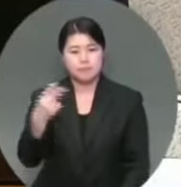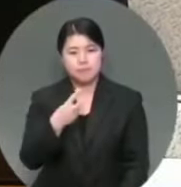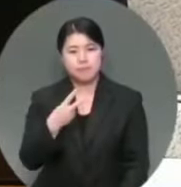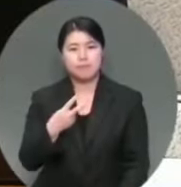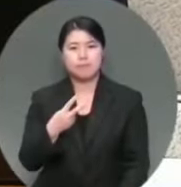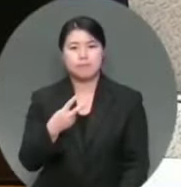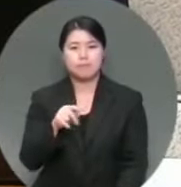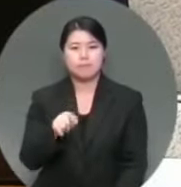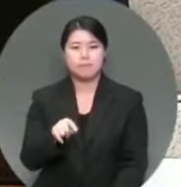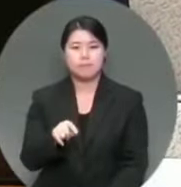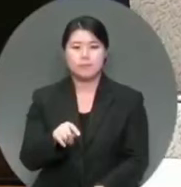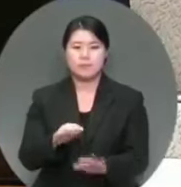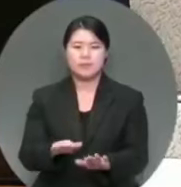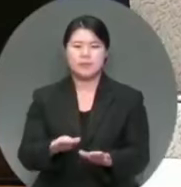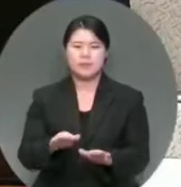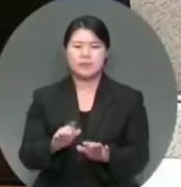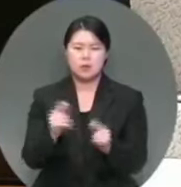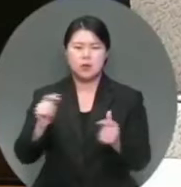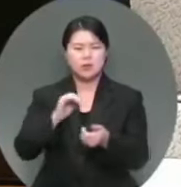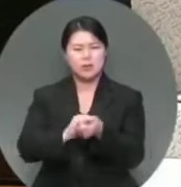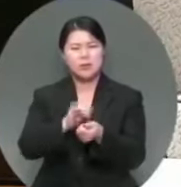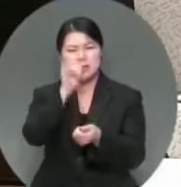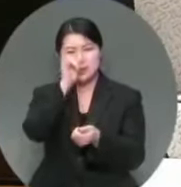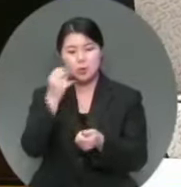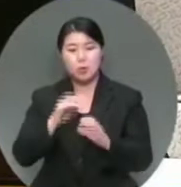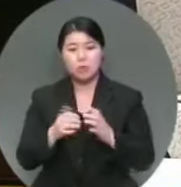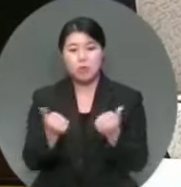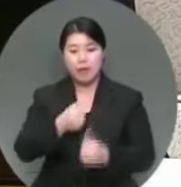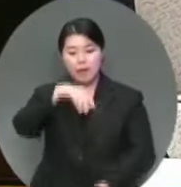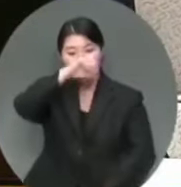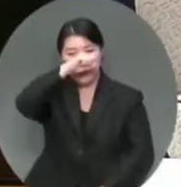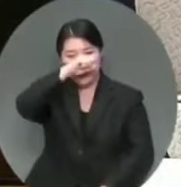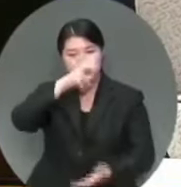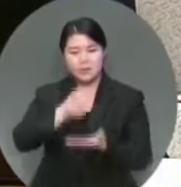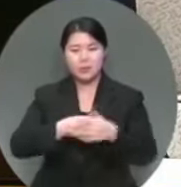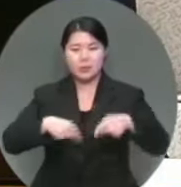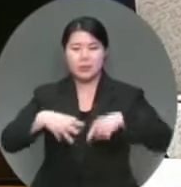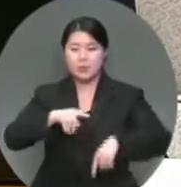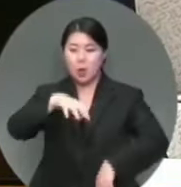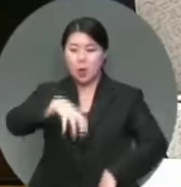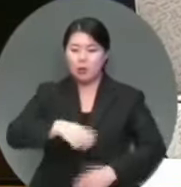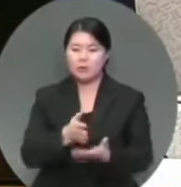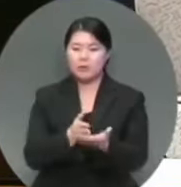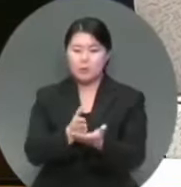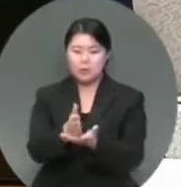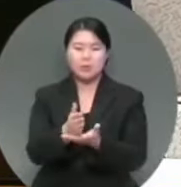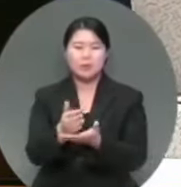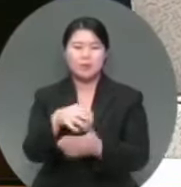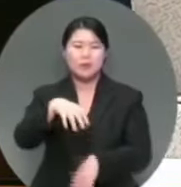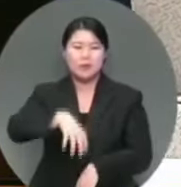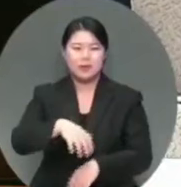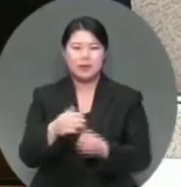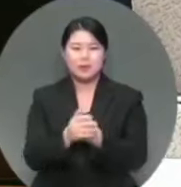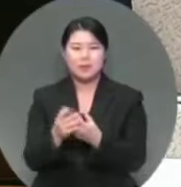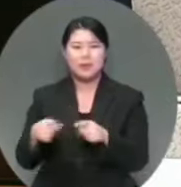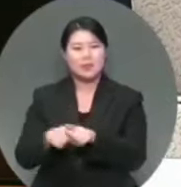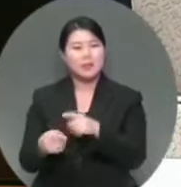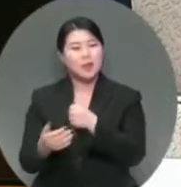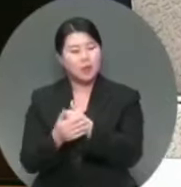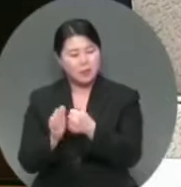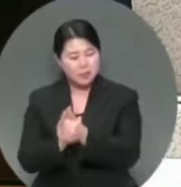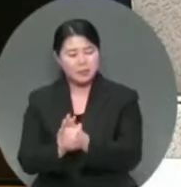그것뿐만 아니고 역시 한계에 있으니까 국회 예정처가 또 이 관련된 또 최고 전문기관 중에 하나입니다. 예정처하고도 협업을